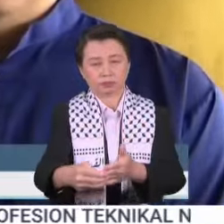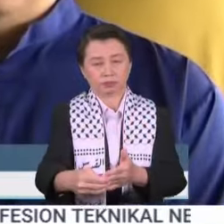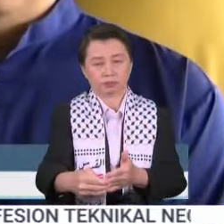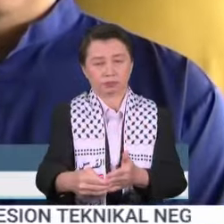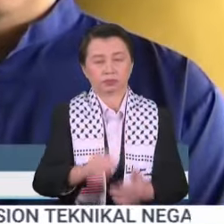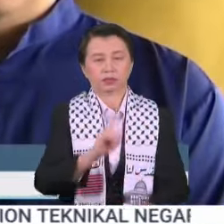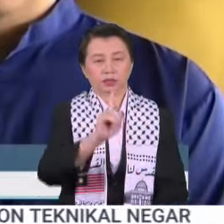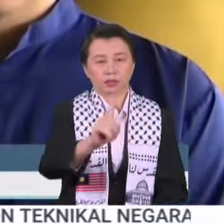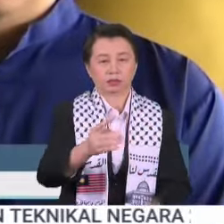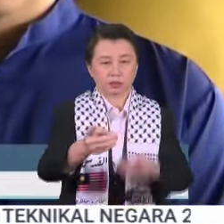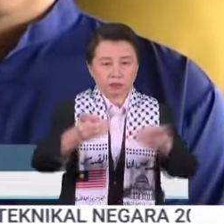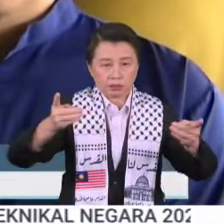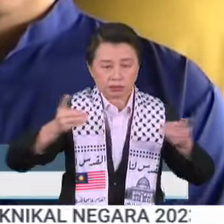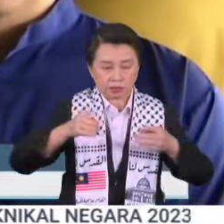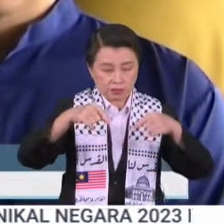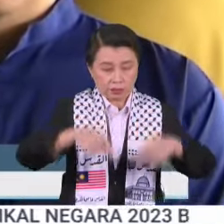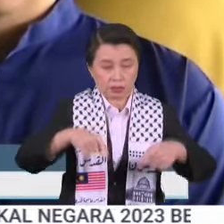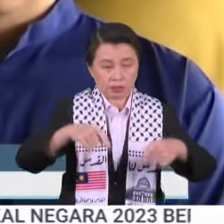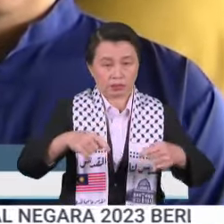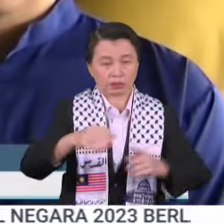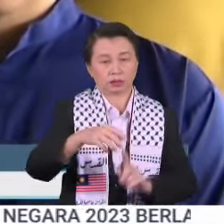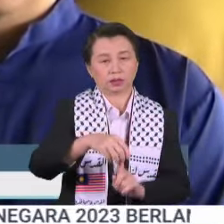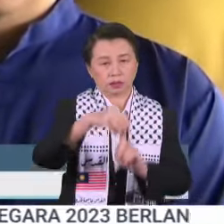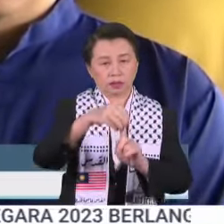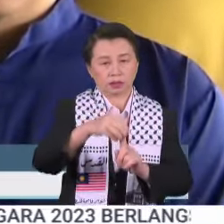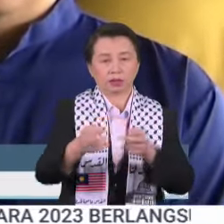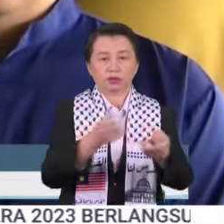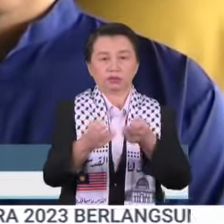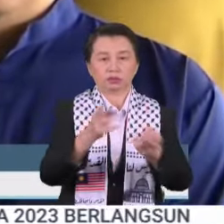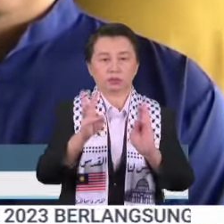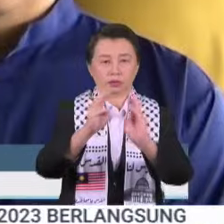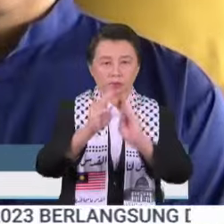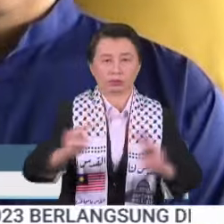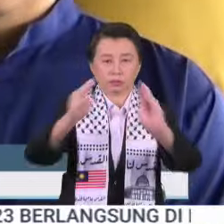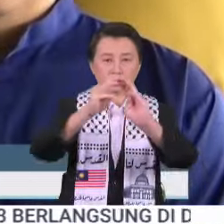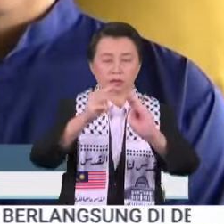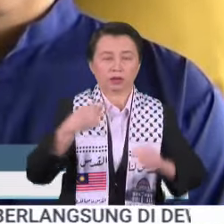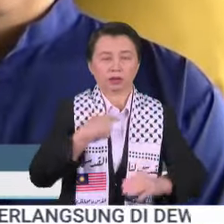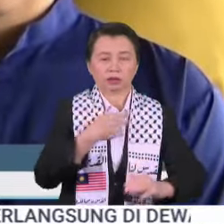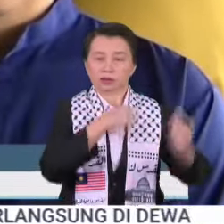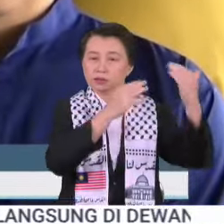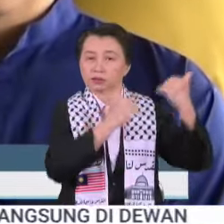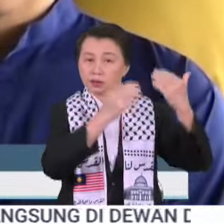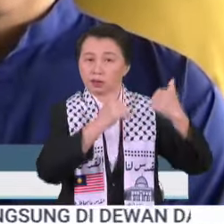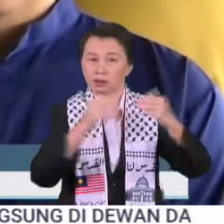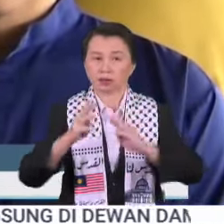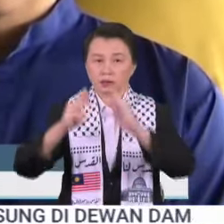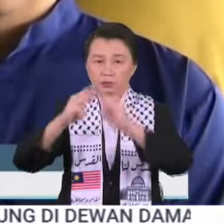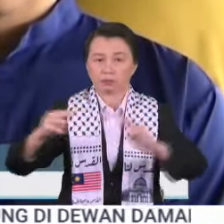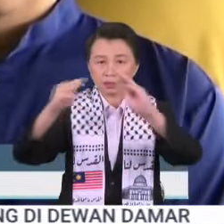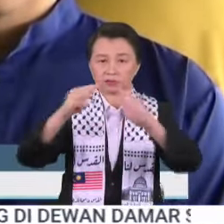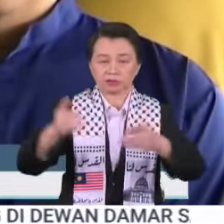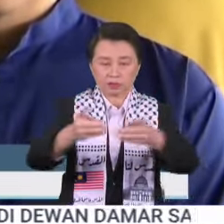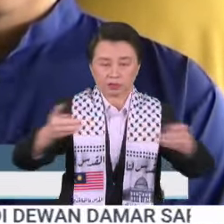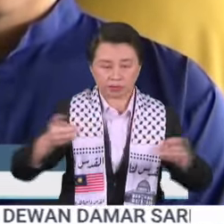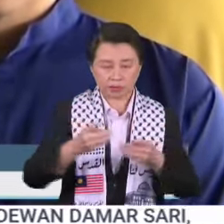kepimpinan Islam di daerah ini, khususnya meski pengurusan masjid. Dan kita mengharapkan supaya masjid-masjid daerah kita